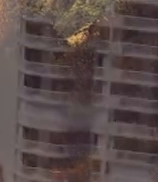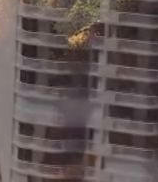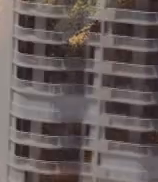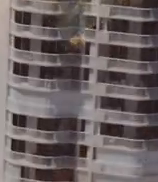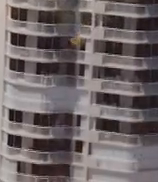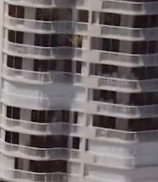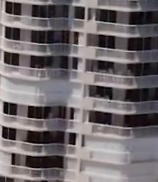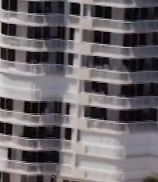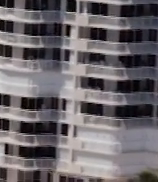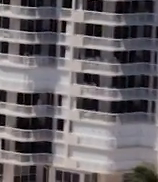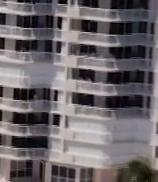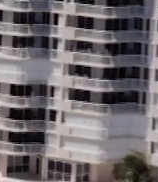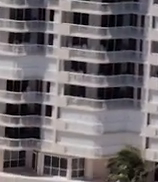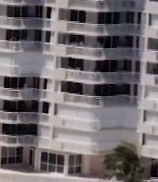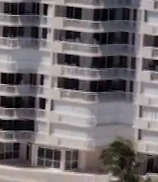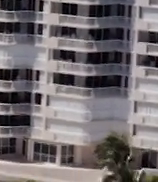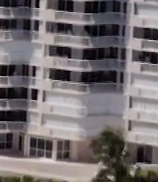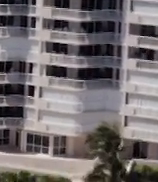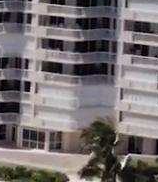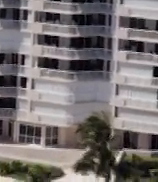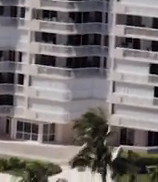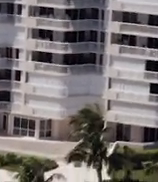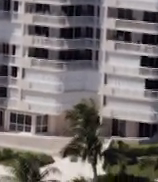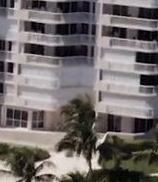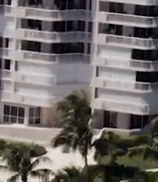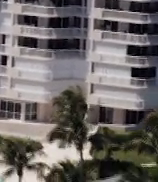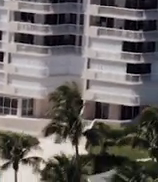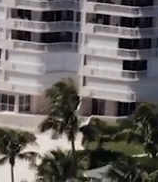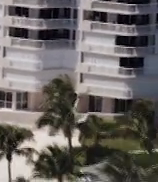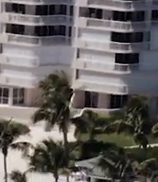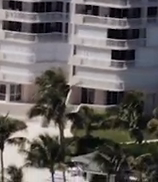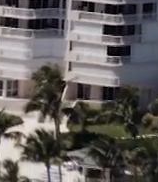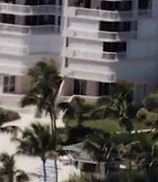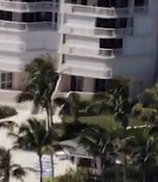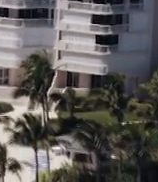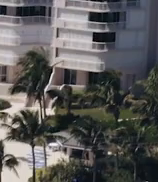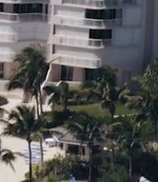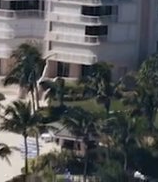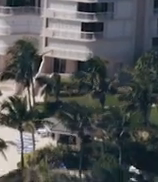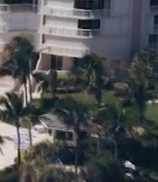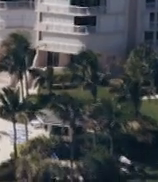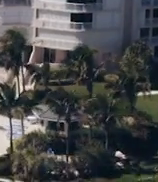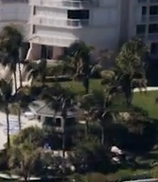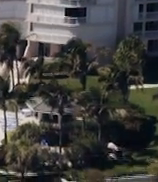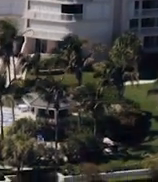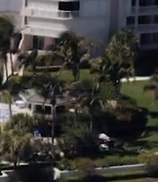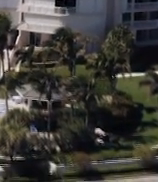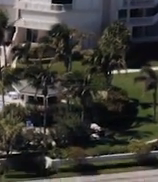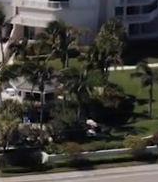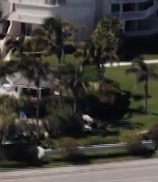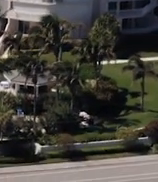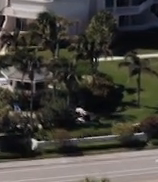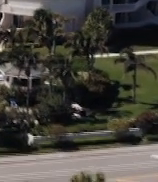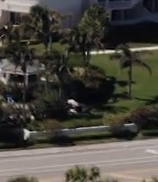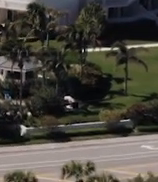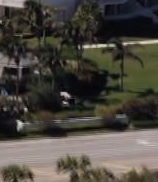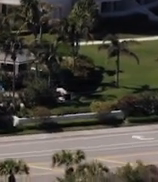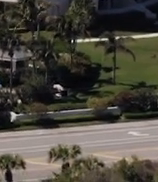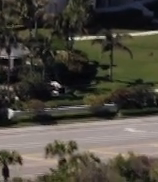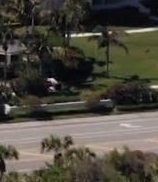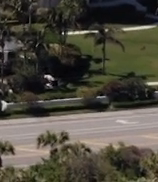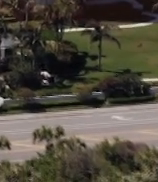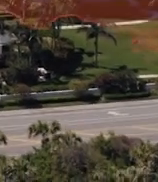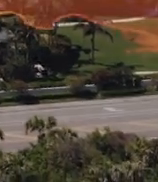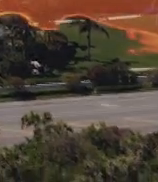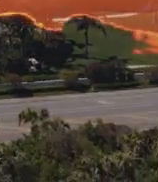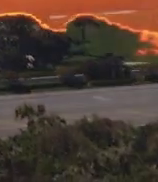в вере могут принести преображение истинное в жизнь. И в это время социальной дистанции, когда